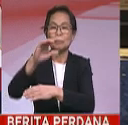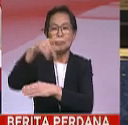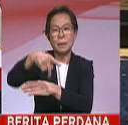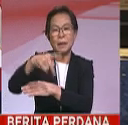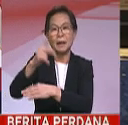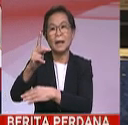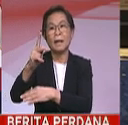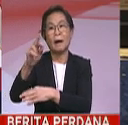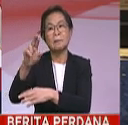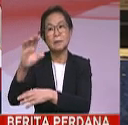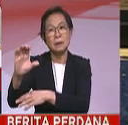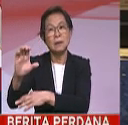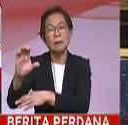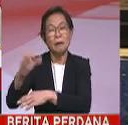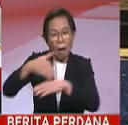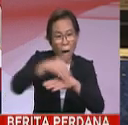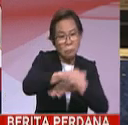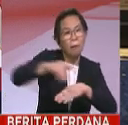ataupun PKRC.